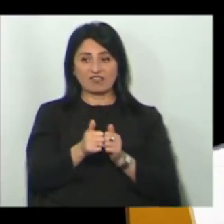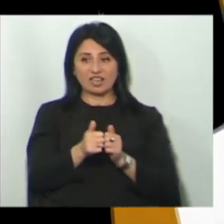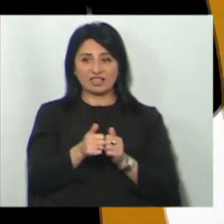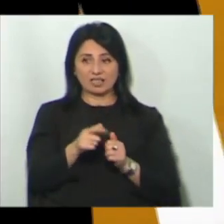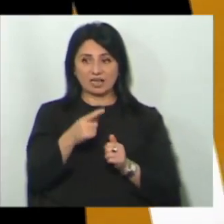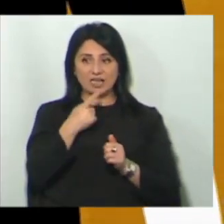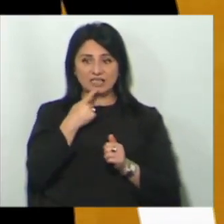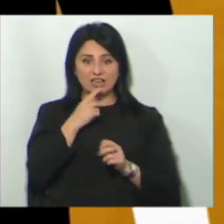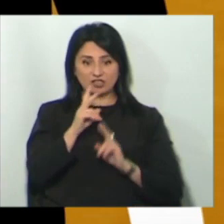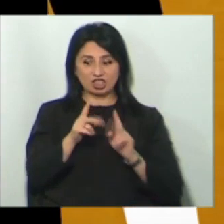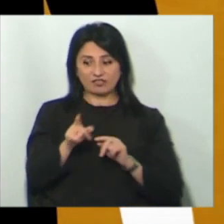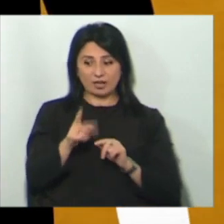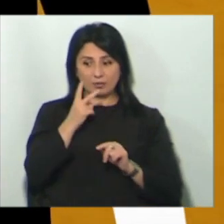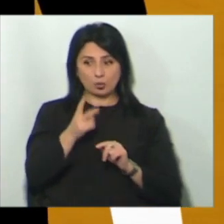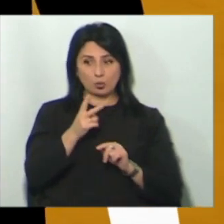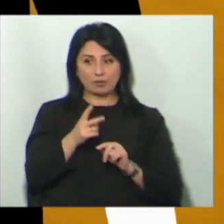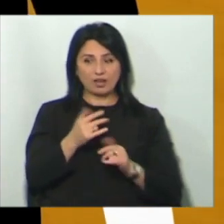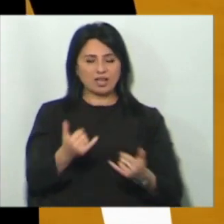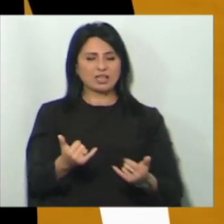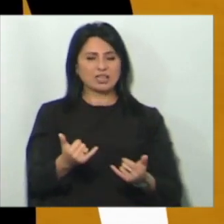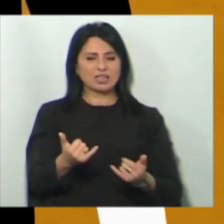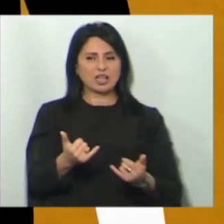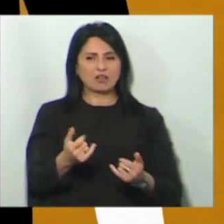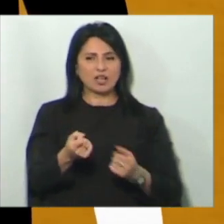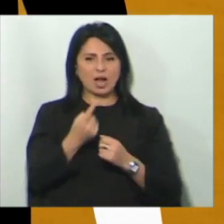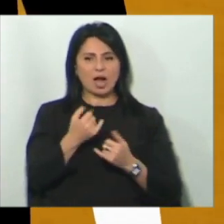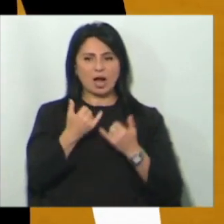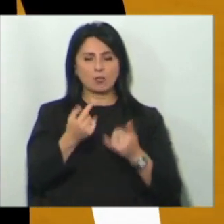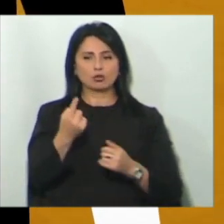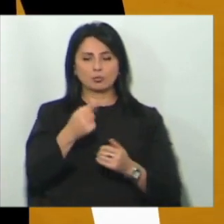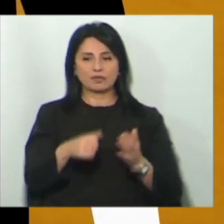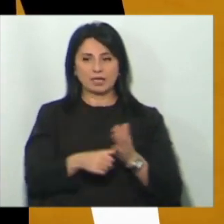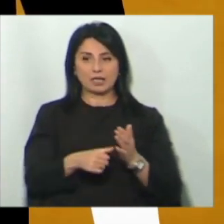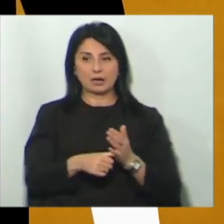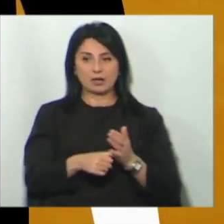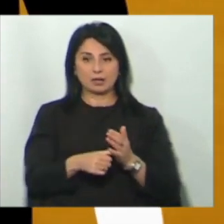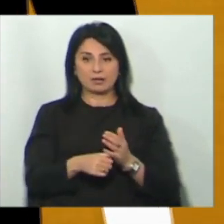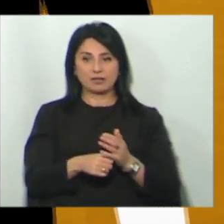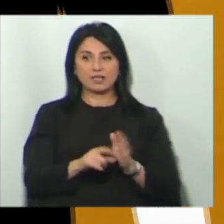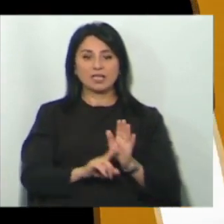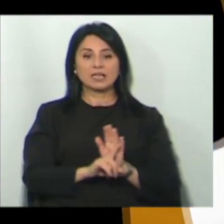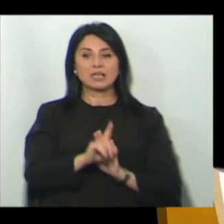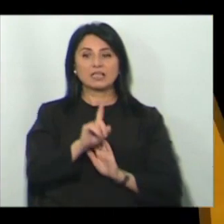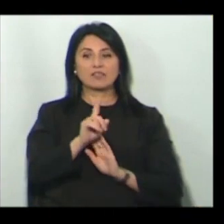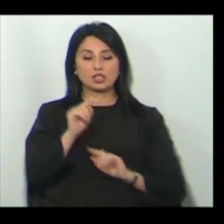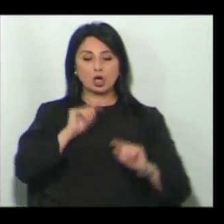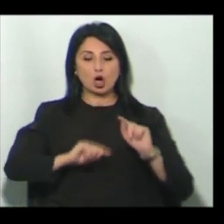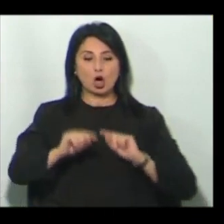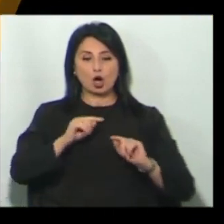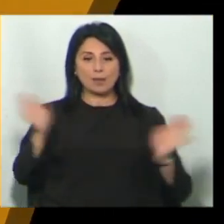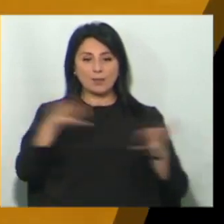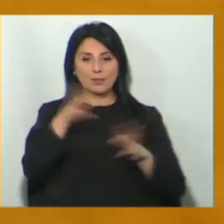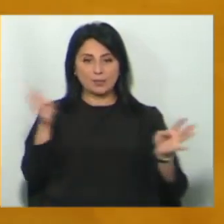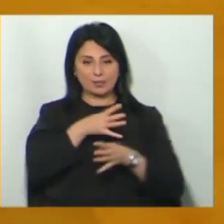მყოფს საეჭო ჩივილები აქვს დაუყოვნებლივ აღმოუჩინეთ პირველი დახმარება დაიწყეთ ორგანიზმის